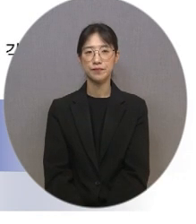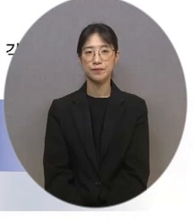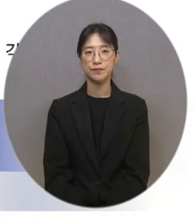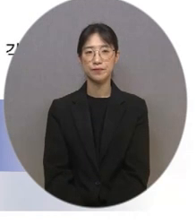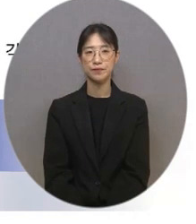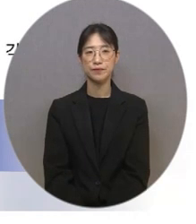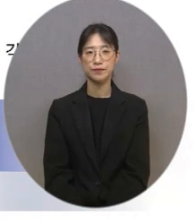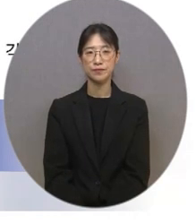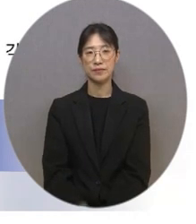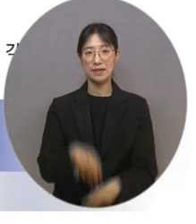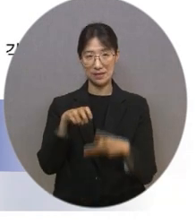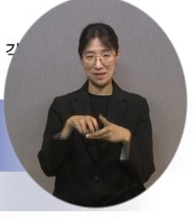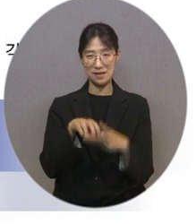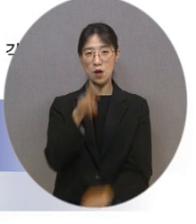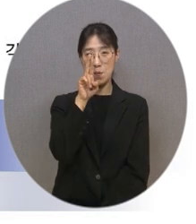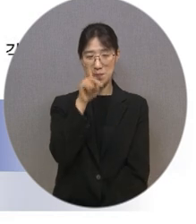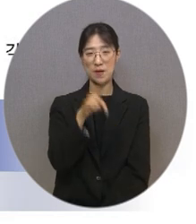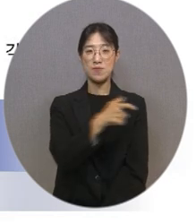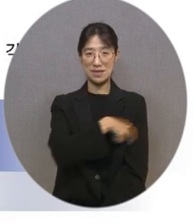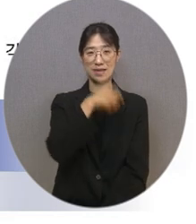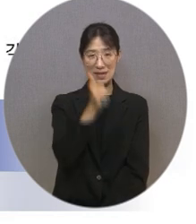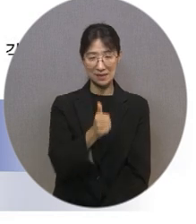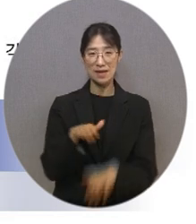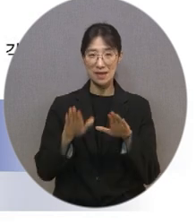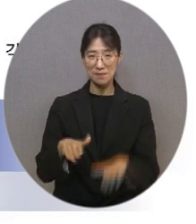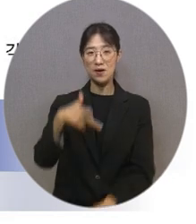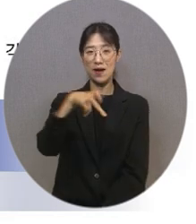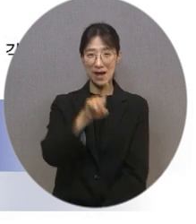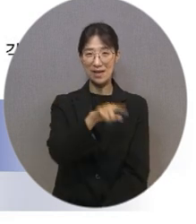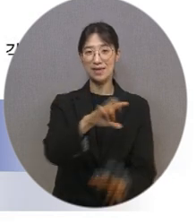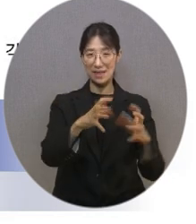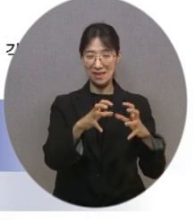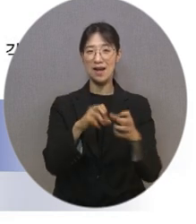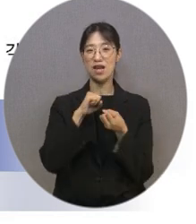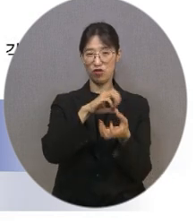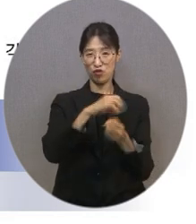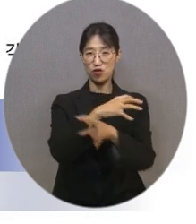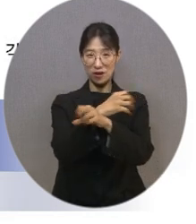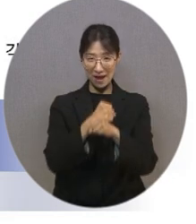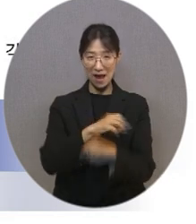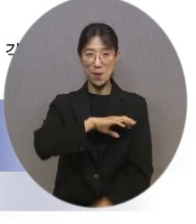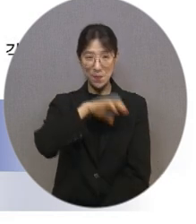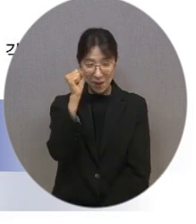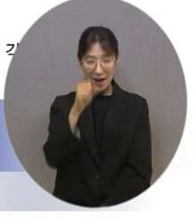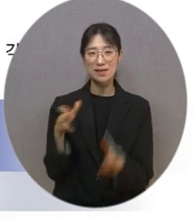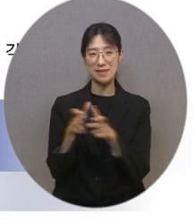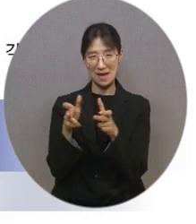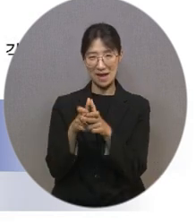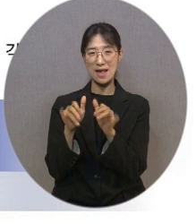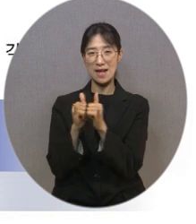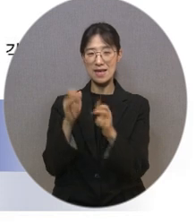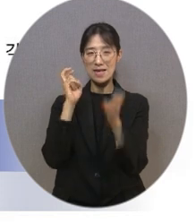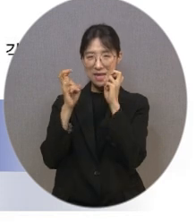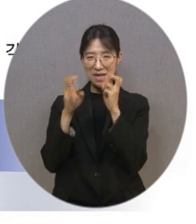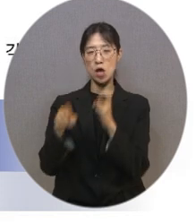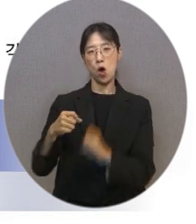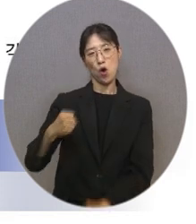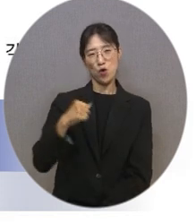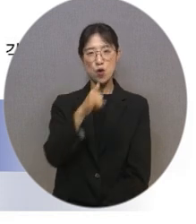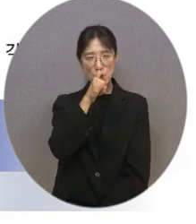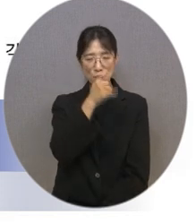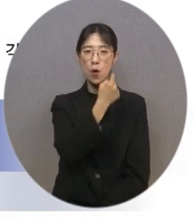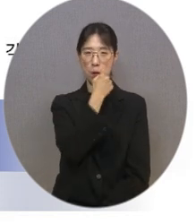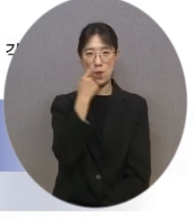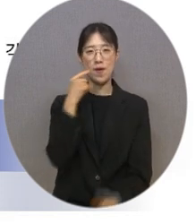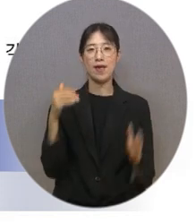말했습니다 센터 박마루 이사장은 이번 카자흐스탄 수출 계약을 통해 장애 기업의 경쟁력을 다시 한번